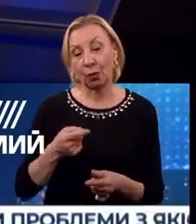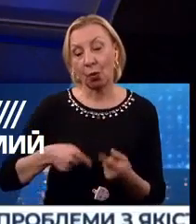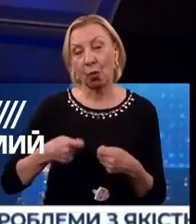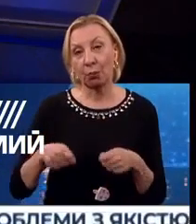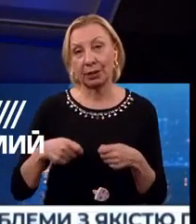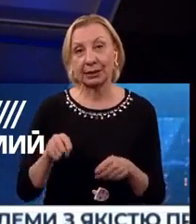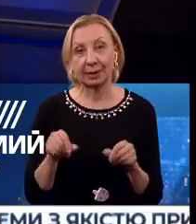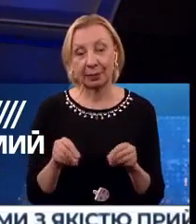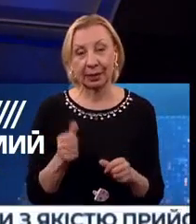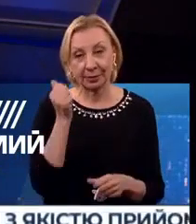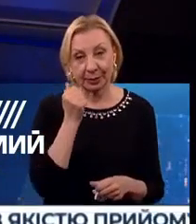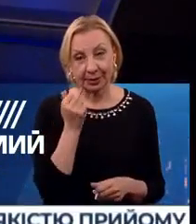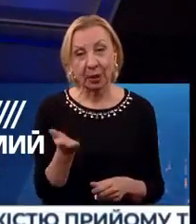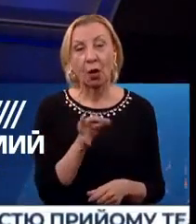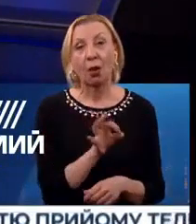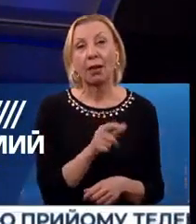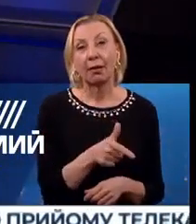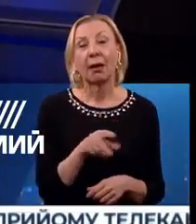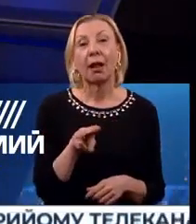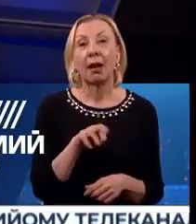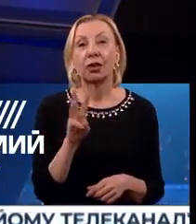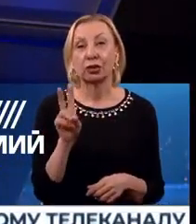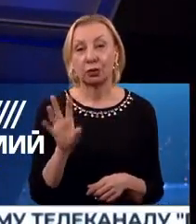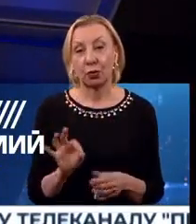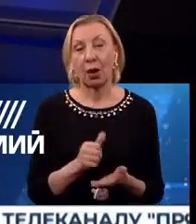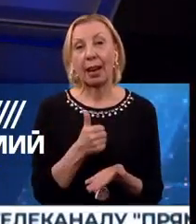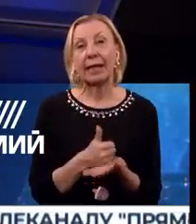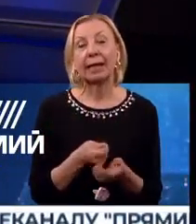землі. Спасибі вам, Олег Ляшко, лідер Радикальної партії України.